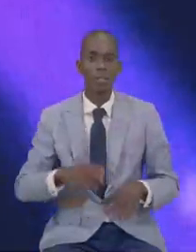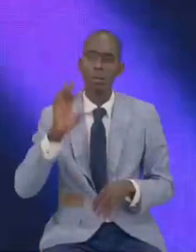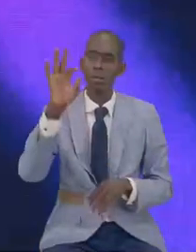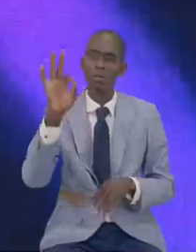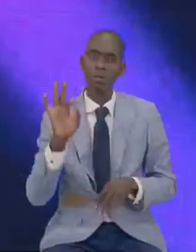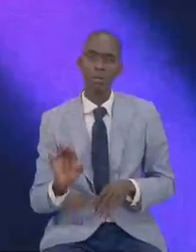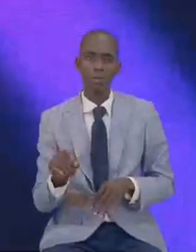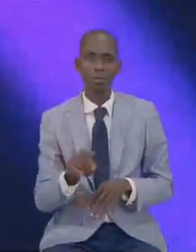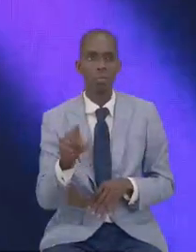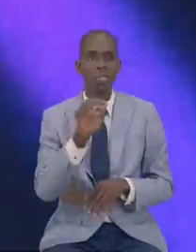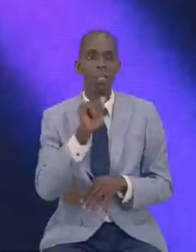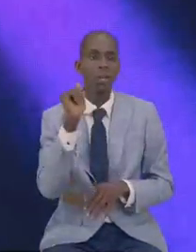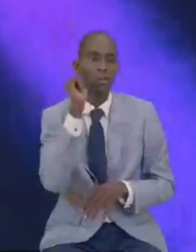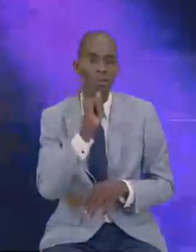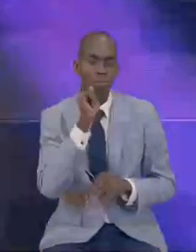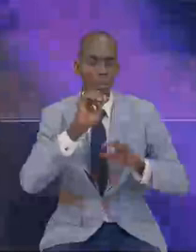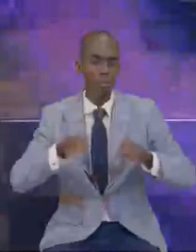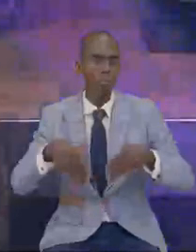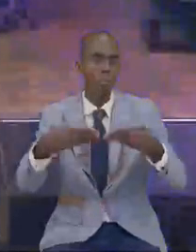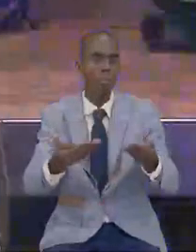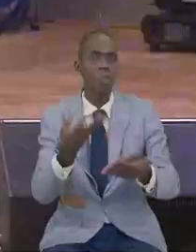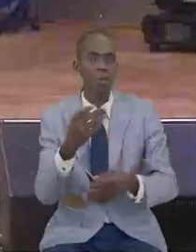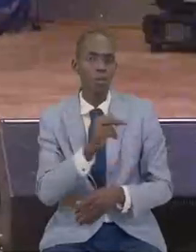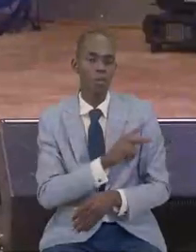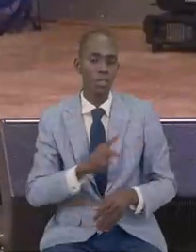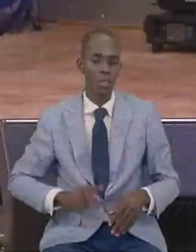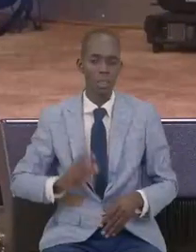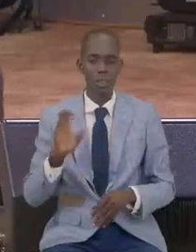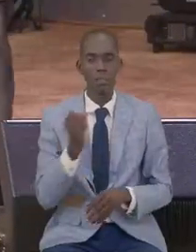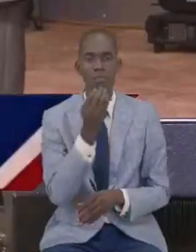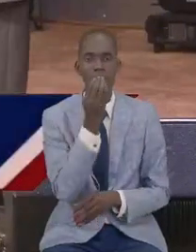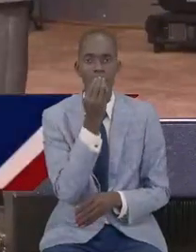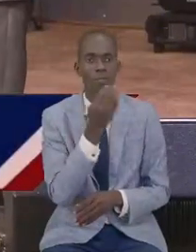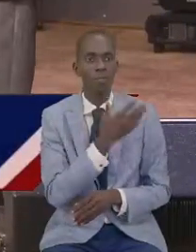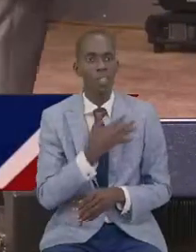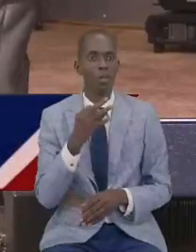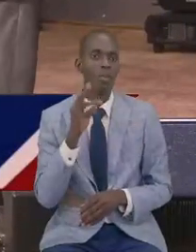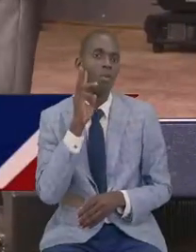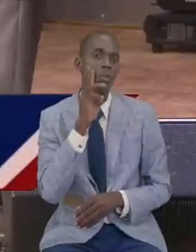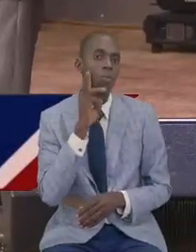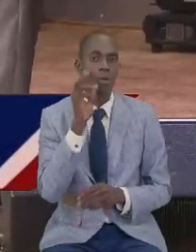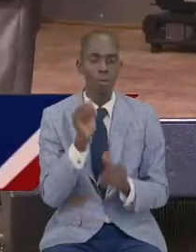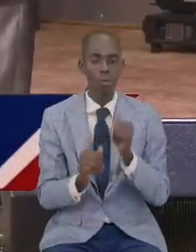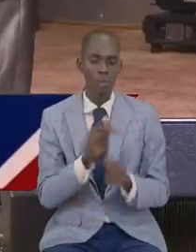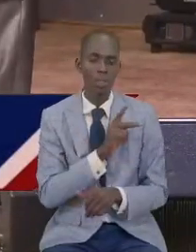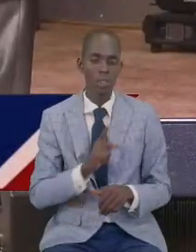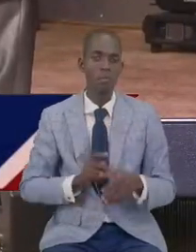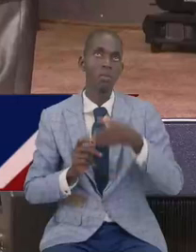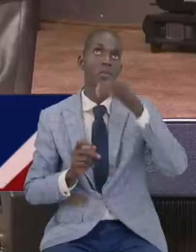pour chaque jour une portion des mets de sa table et du vin dont ils